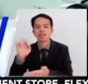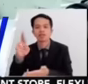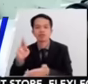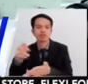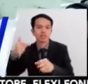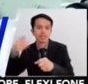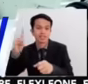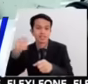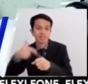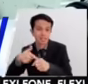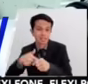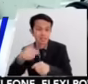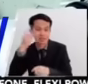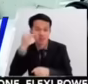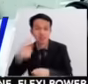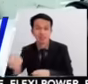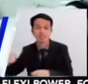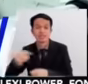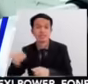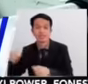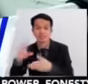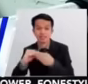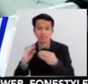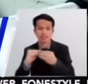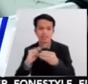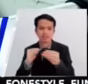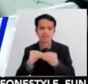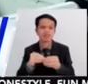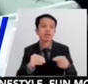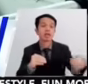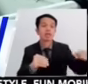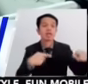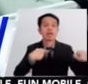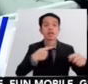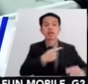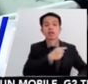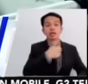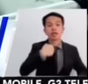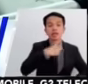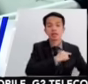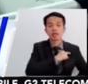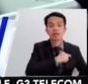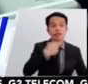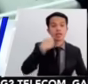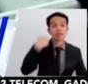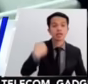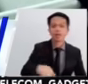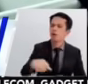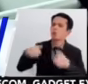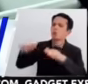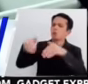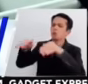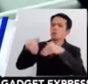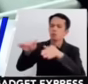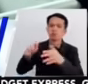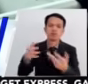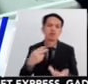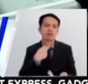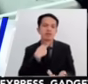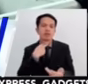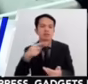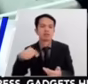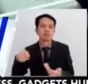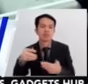sila, Rafi, ang kiwento rin nila sa atin, pinaalis din sila ng China Coast Guard nung gabi yun bago kami dumating